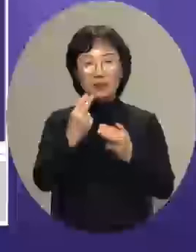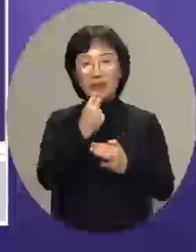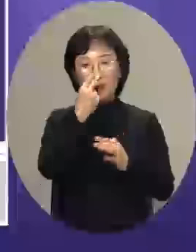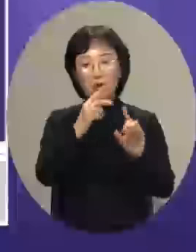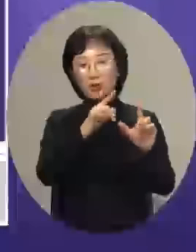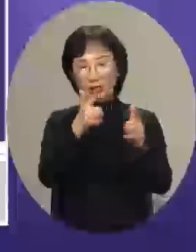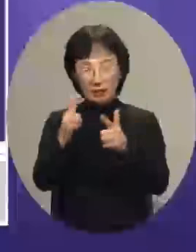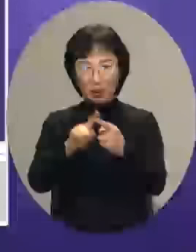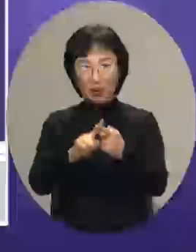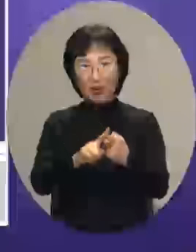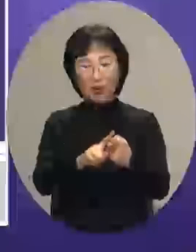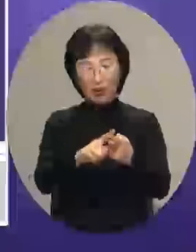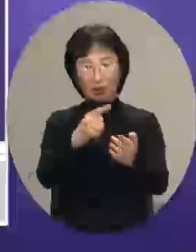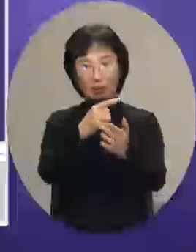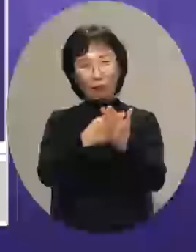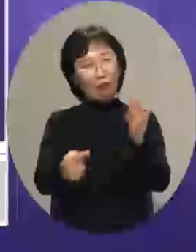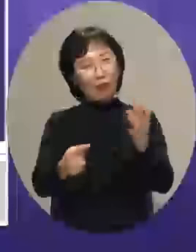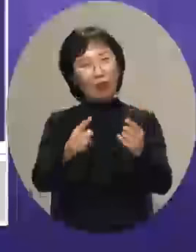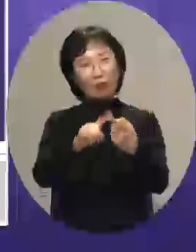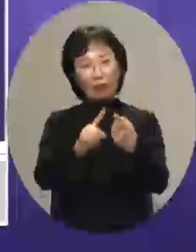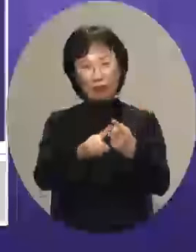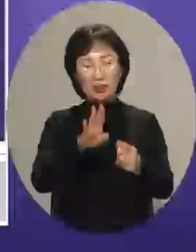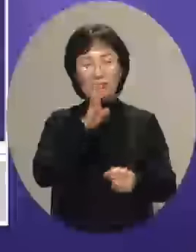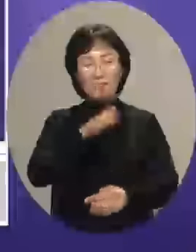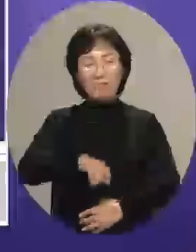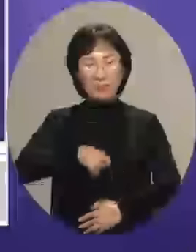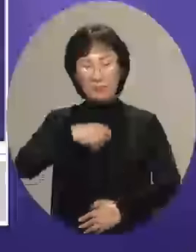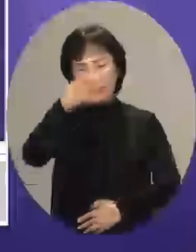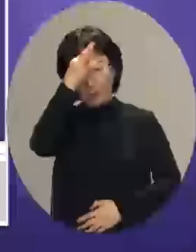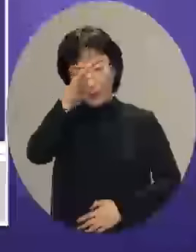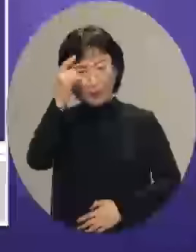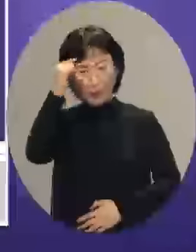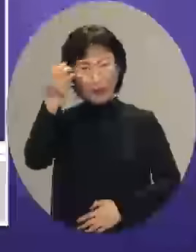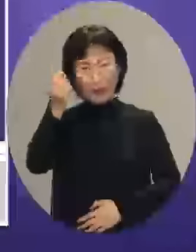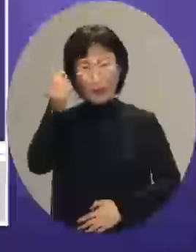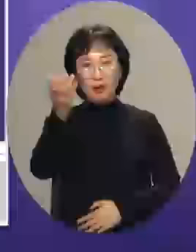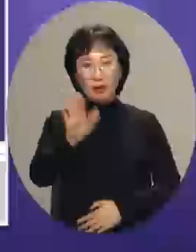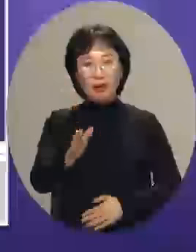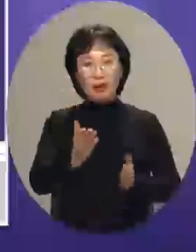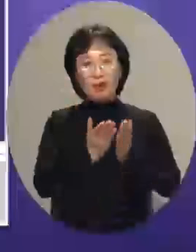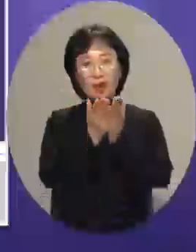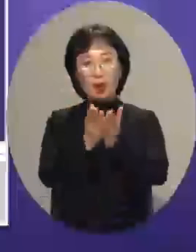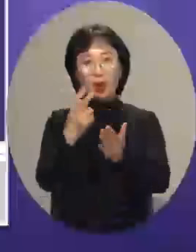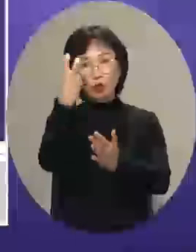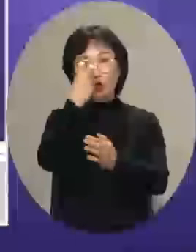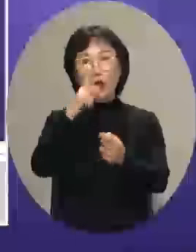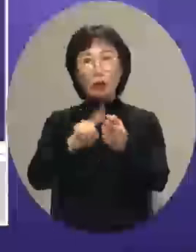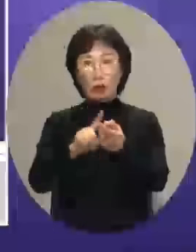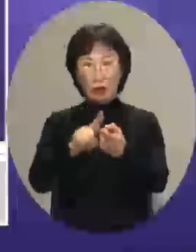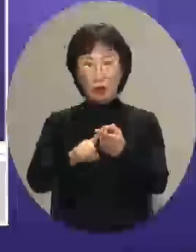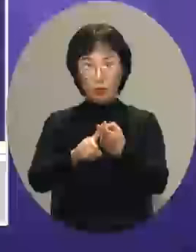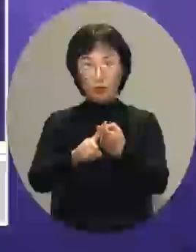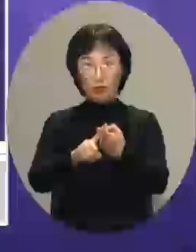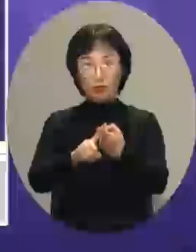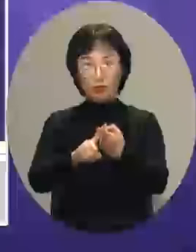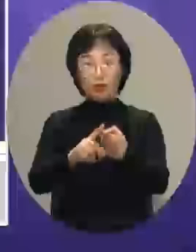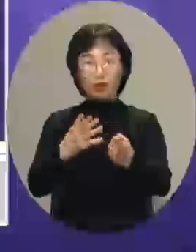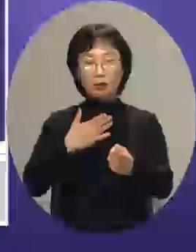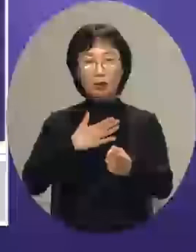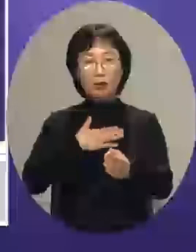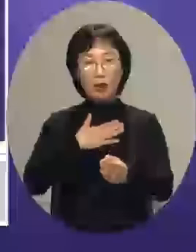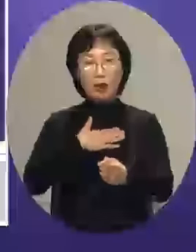희생된 거 정말 진심으로 사과드립니다. 그런데 세월호 수사에 대해서는 저희